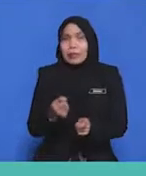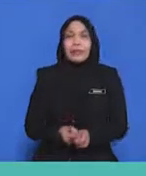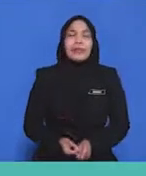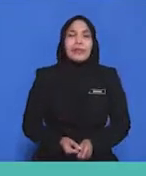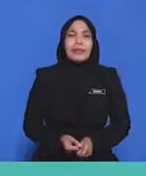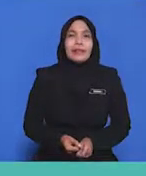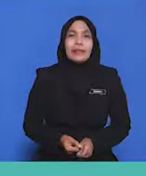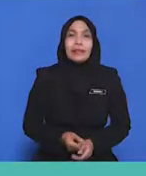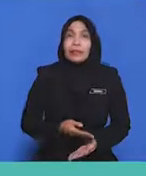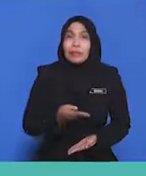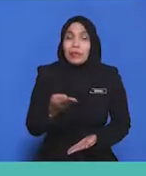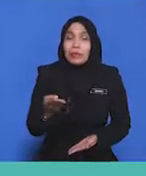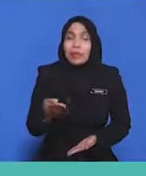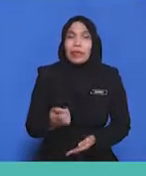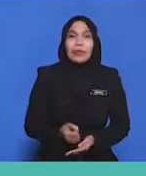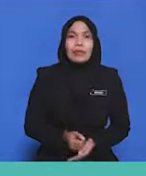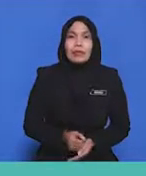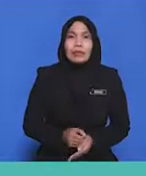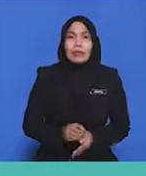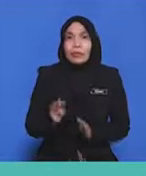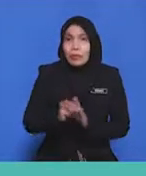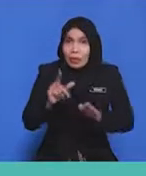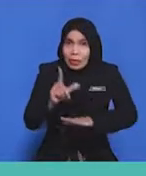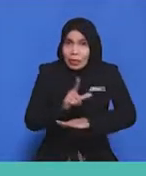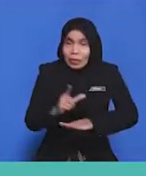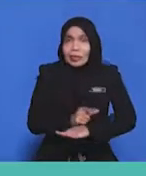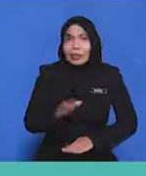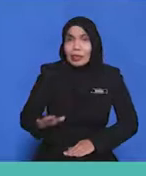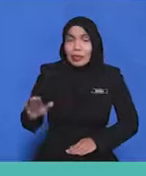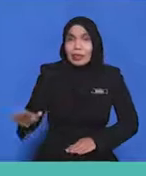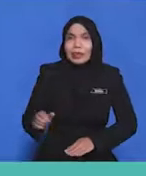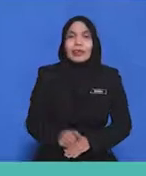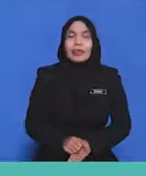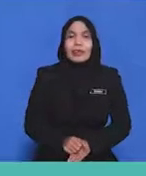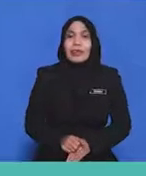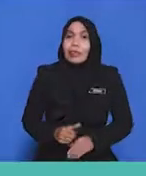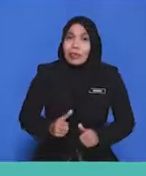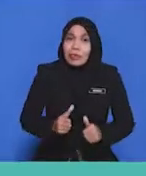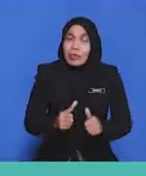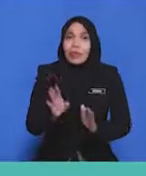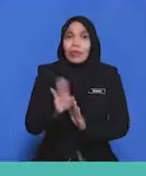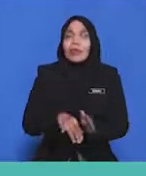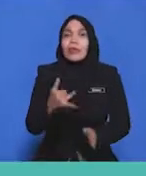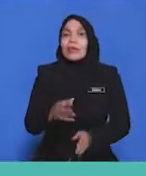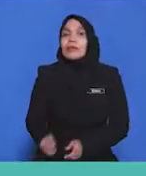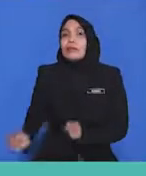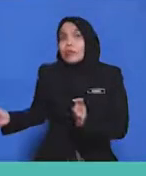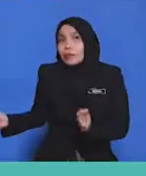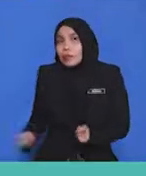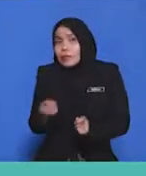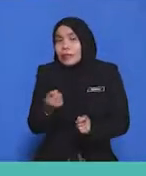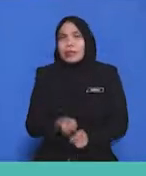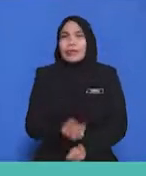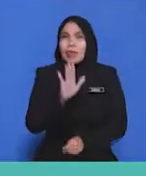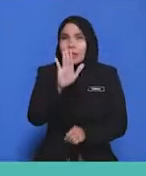badminton, beliau telah melatih anak-anaknya menceburi sukan badminton sehingga 5 orang anaknya